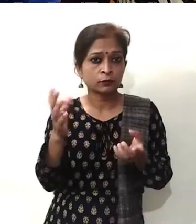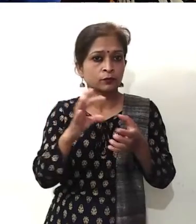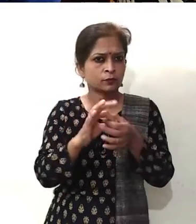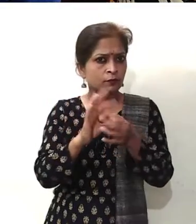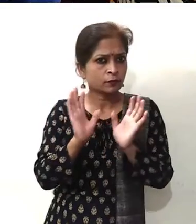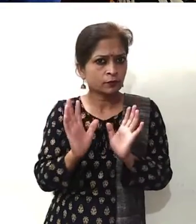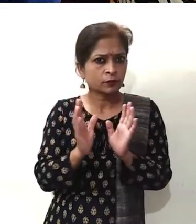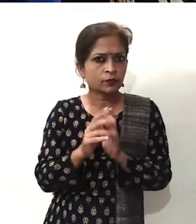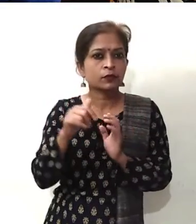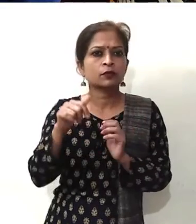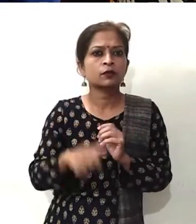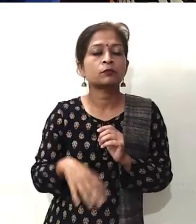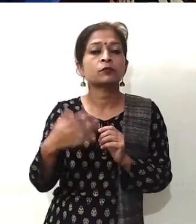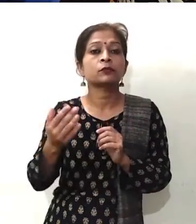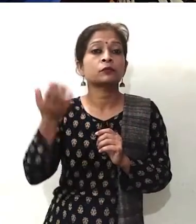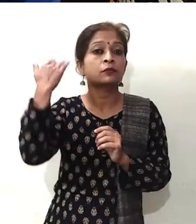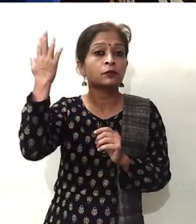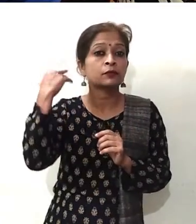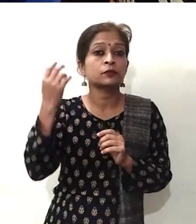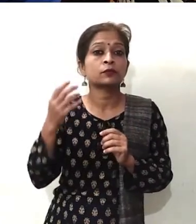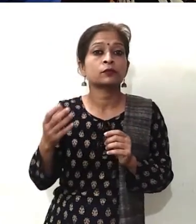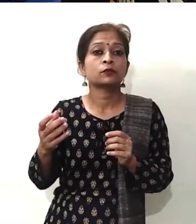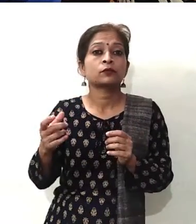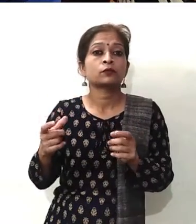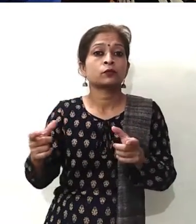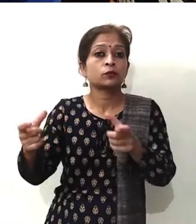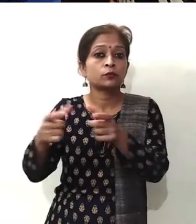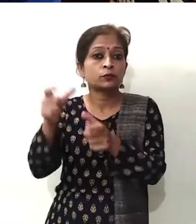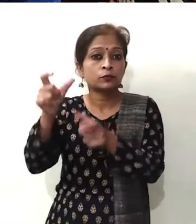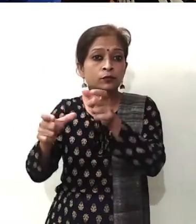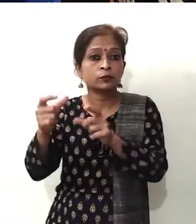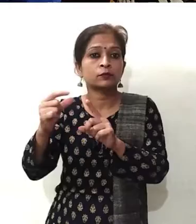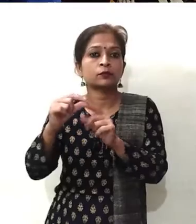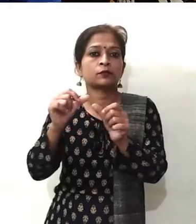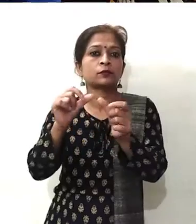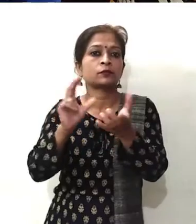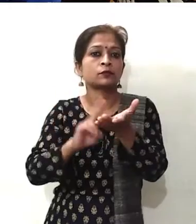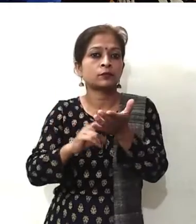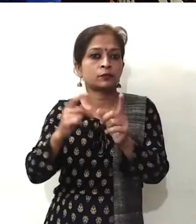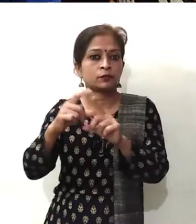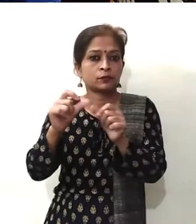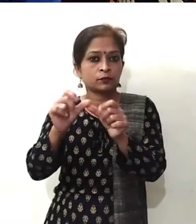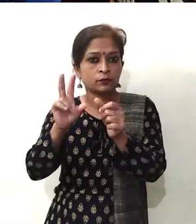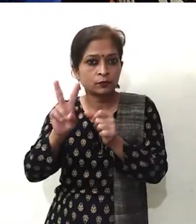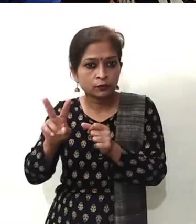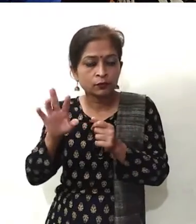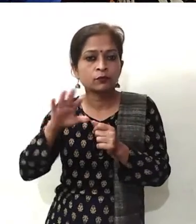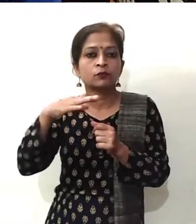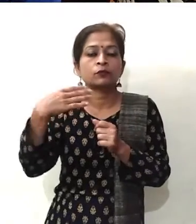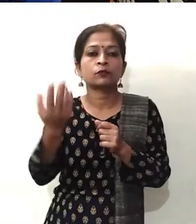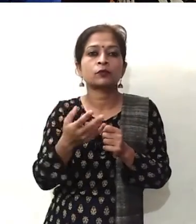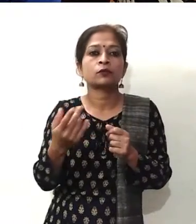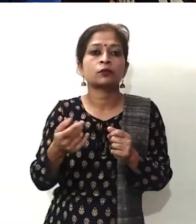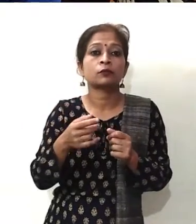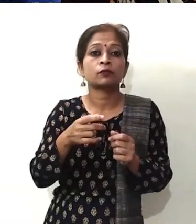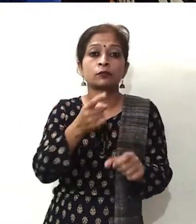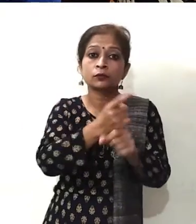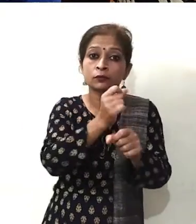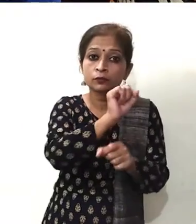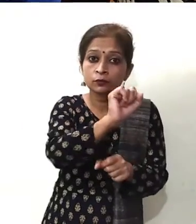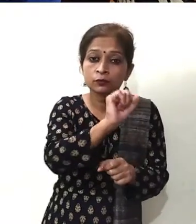है, क्योंकि पांडव काल में गुरु द्रोणाचार्य ने पांडवों की शिक्षा और शस्त्र शिक्षा के लिए दून की धरती को